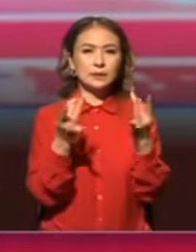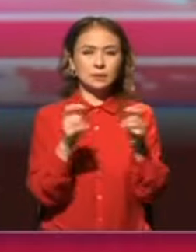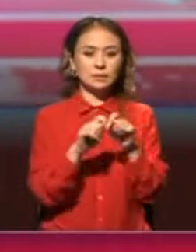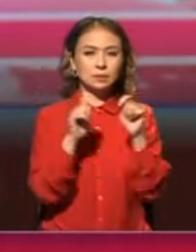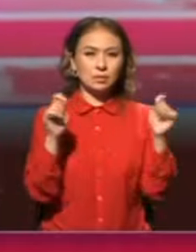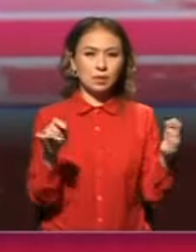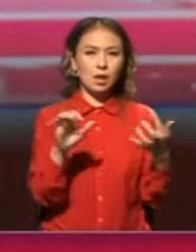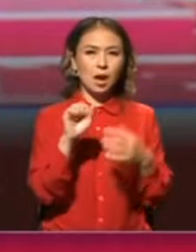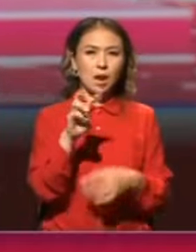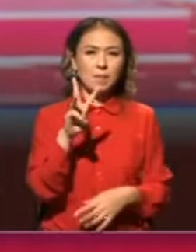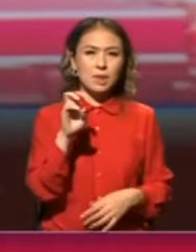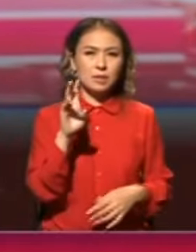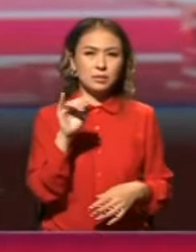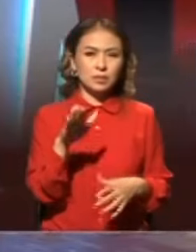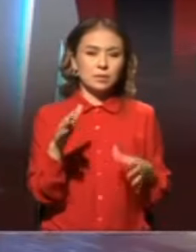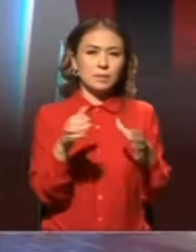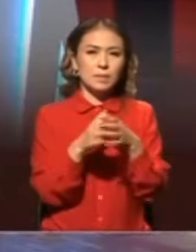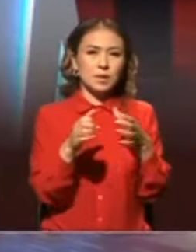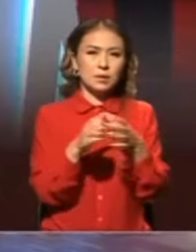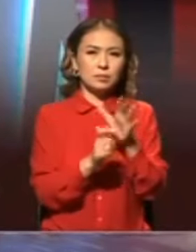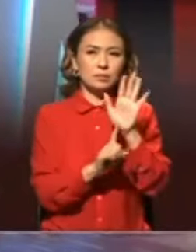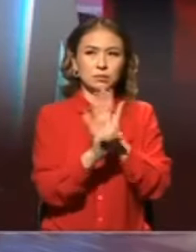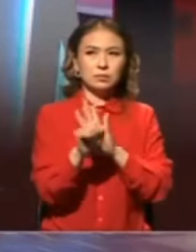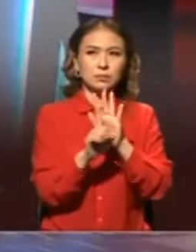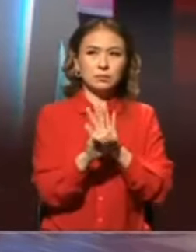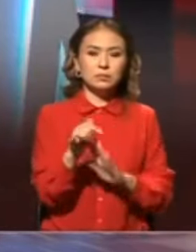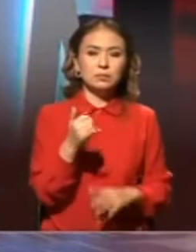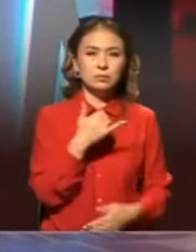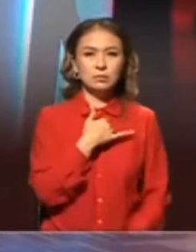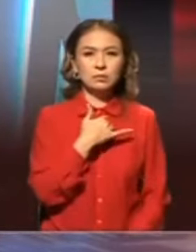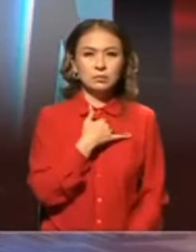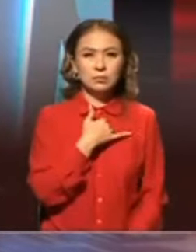Аманат партиясының бастауымен, бұған дейін енді біздің